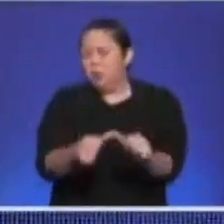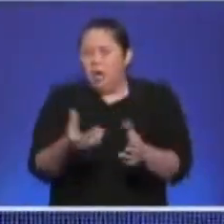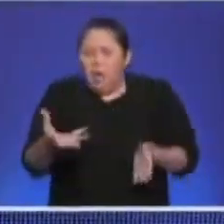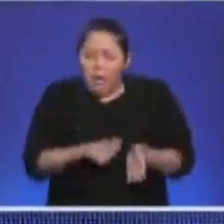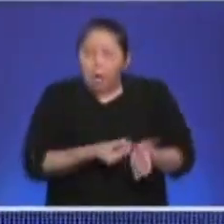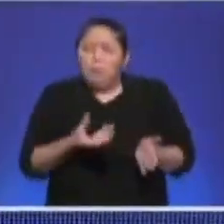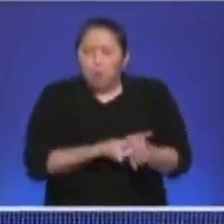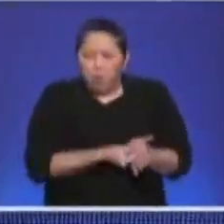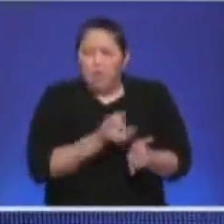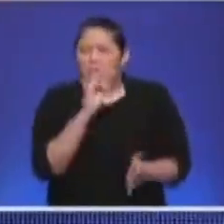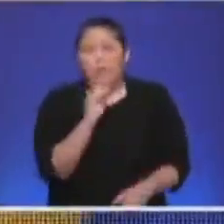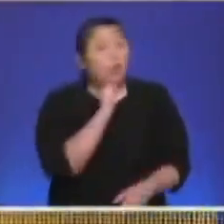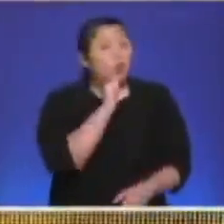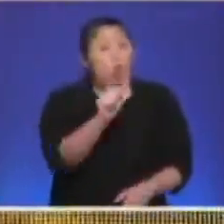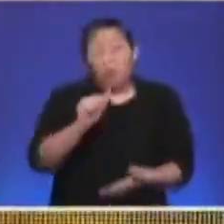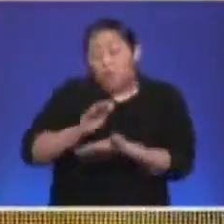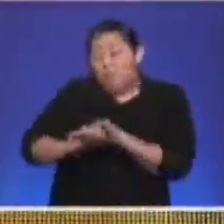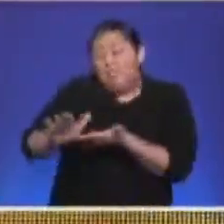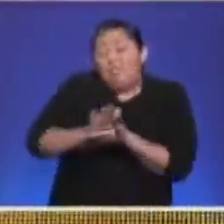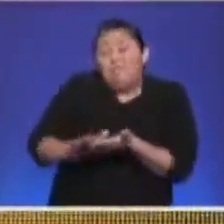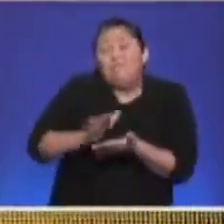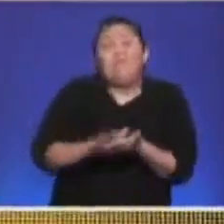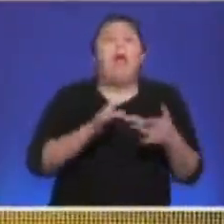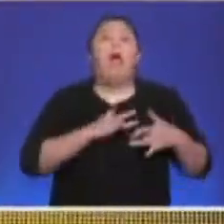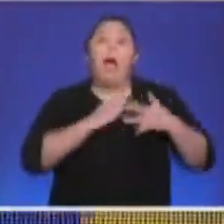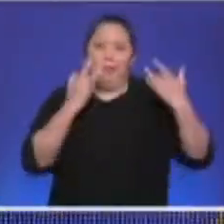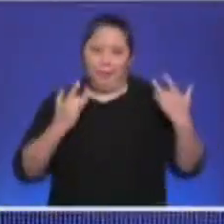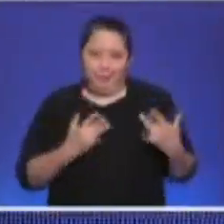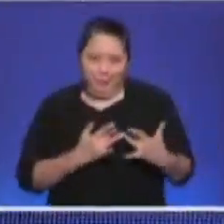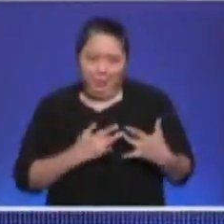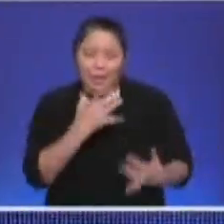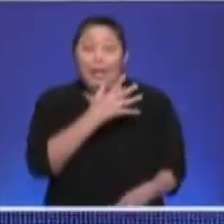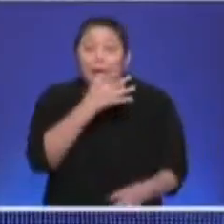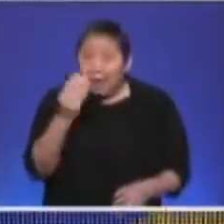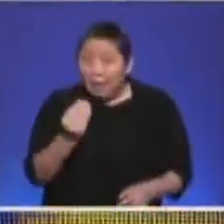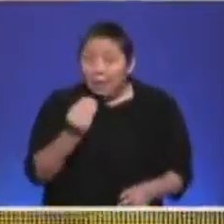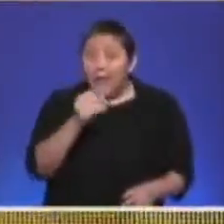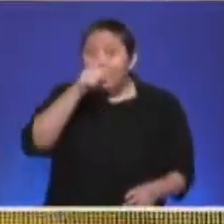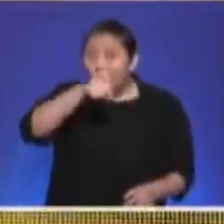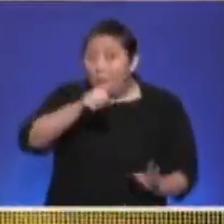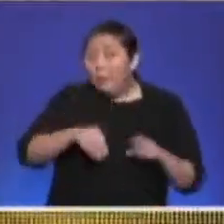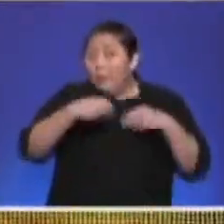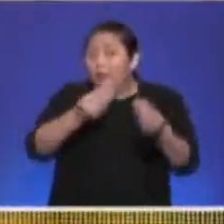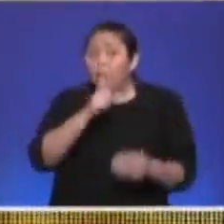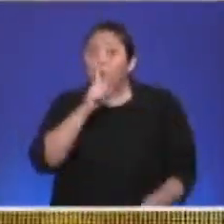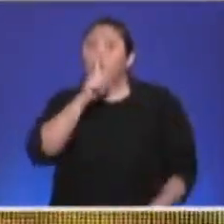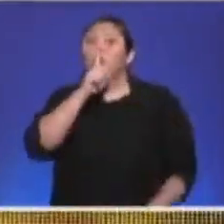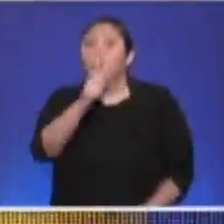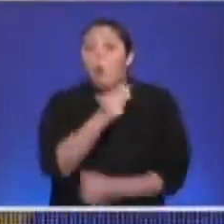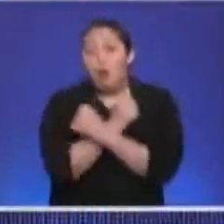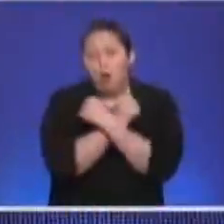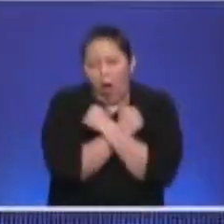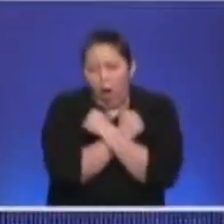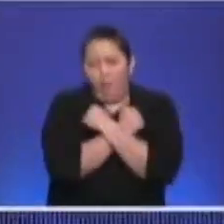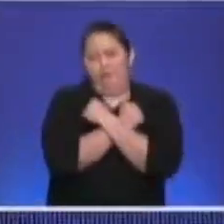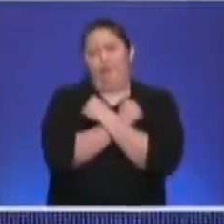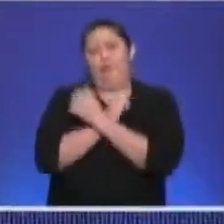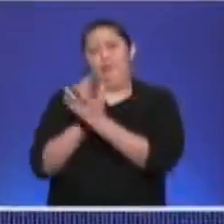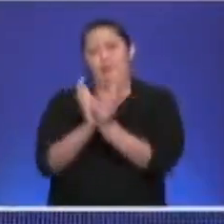natin nalilinis ang ating mga puso at nabibigyan natin ng tunay na pagmamahal ang ating mga